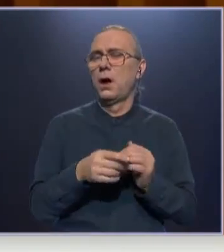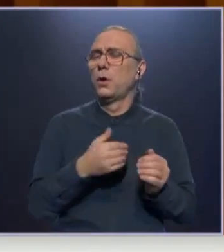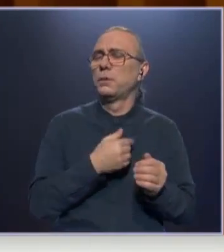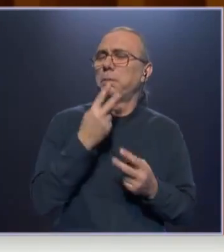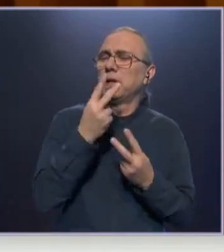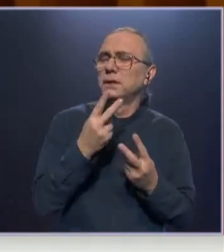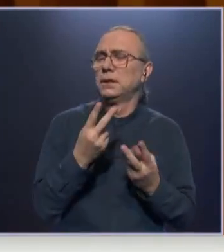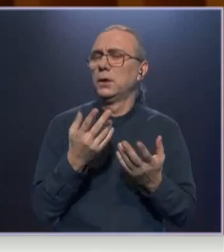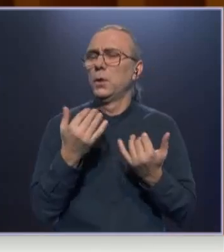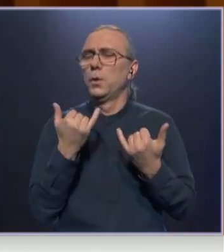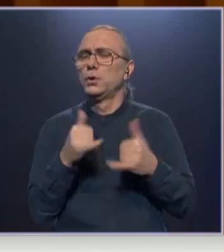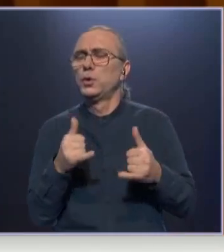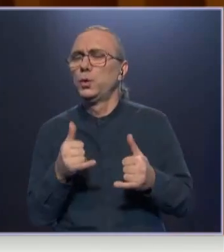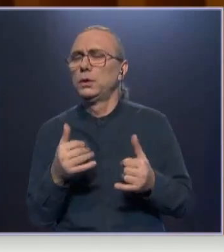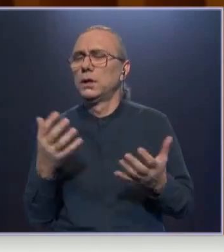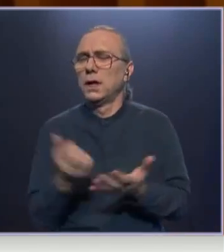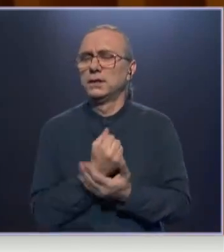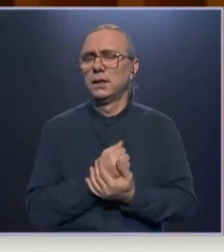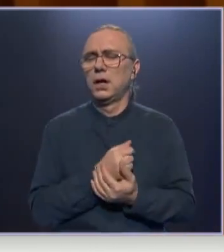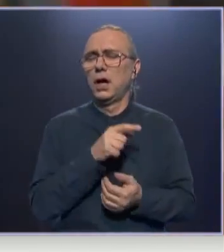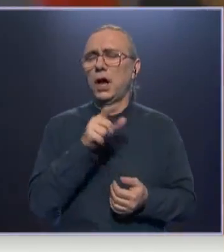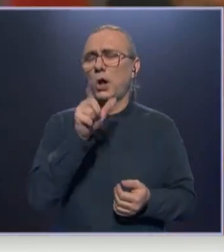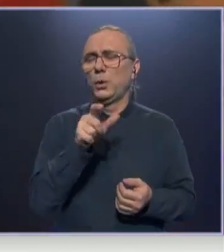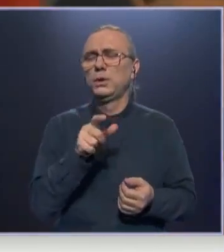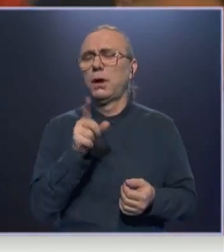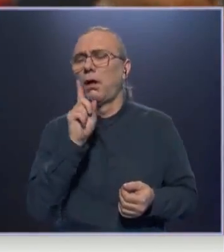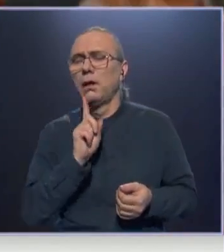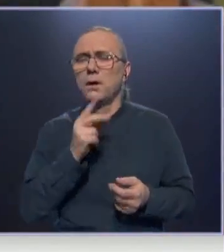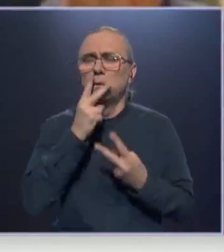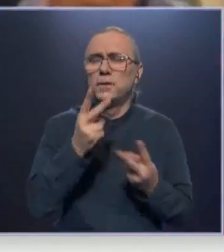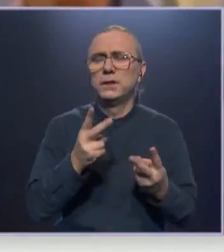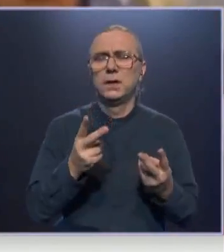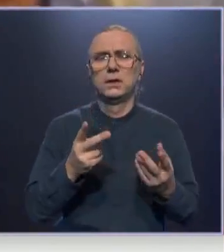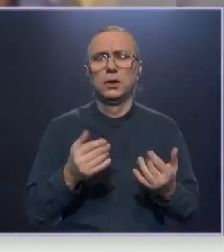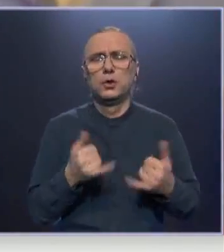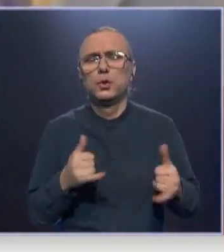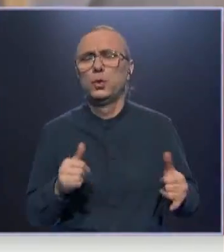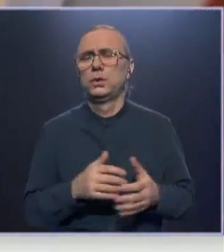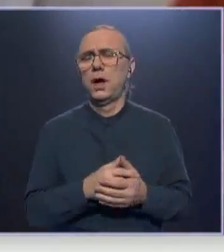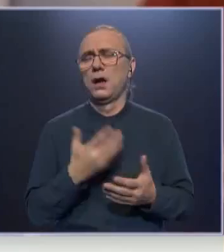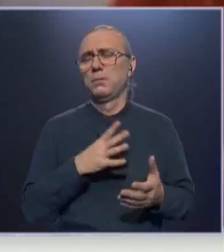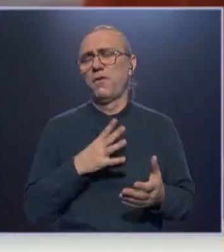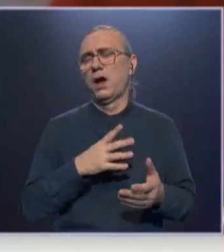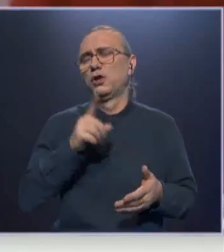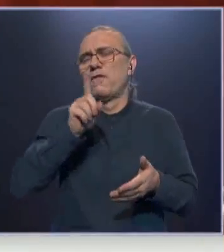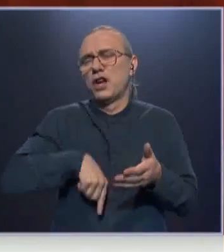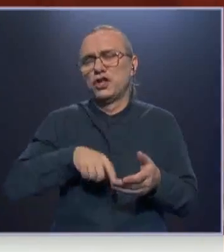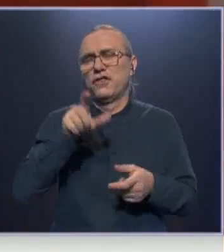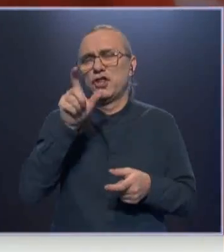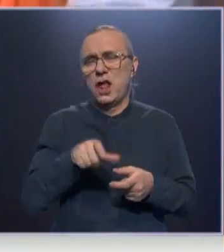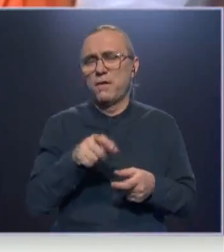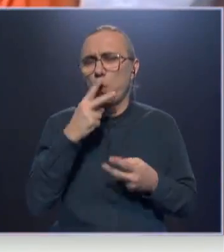слишком падки на поиск всего сверхъестественного. И если доверчивый, наивный человек увидит что-то из ряда